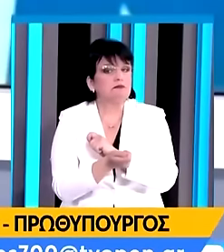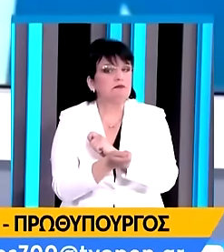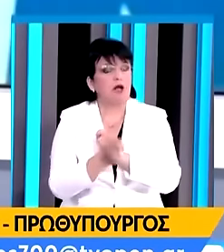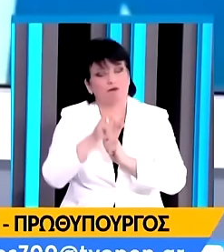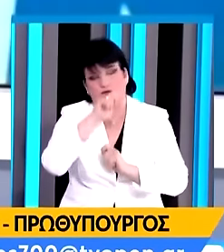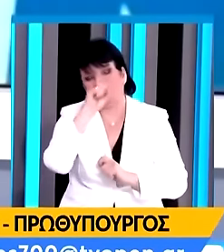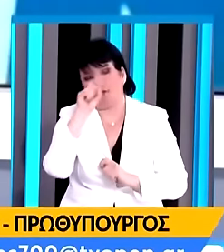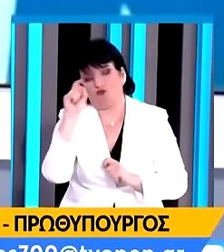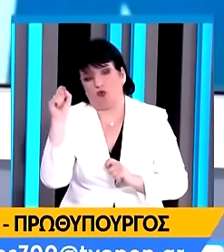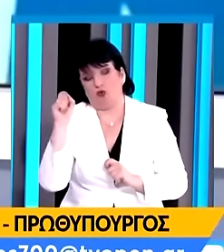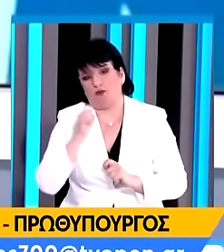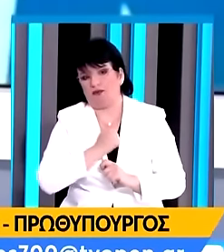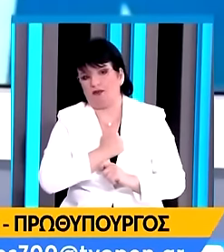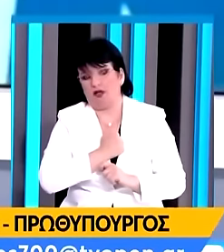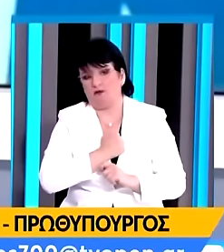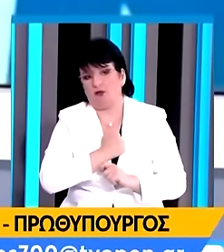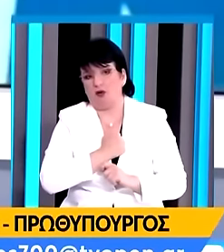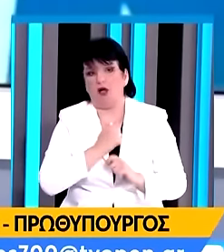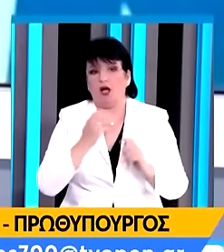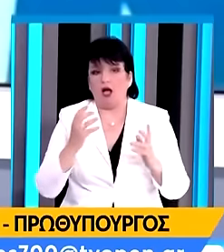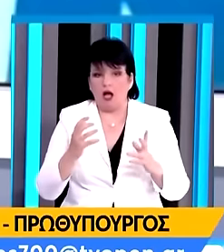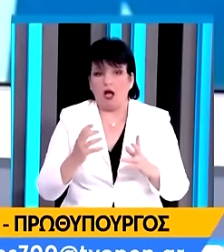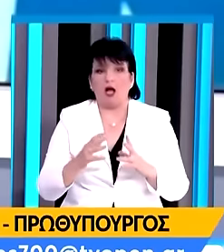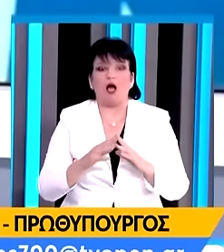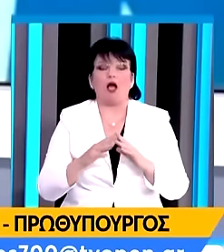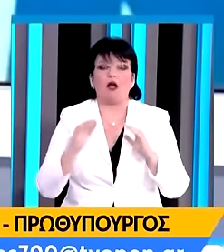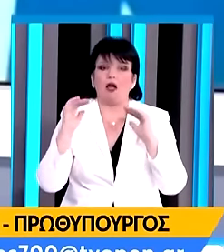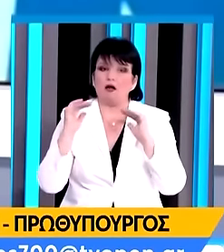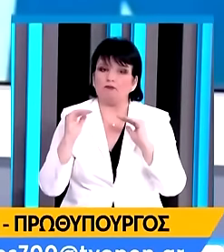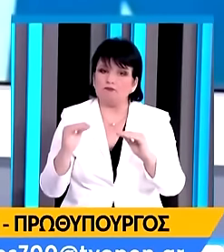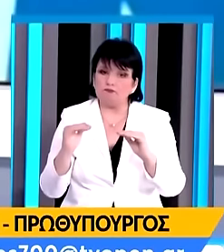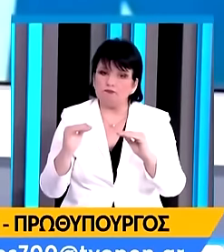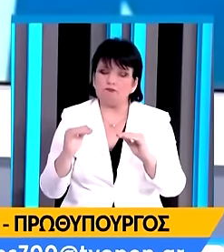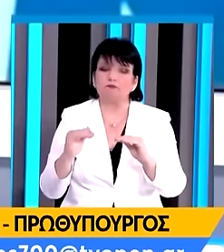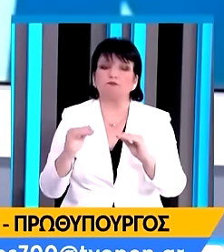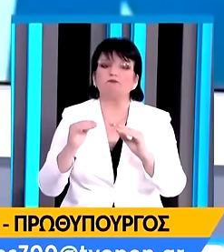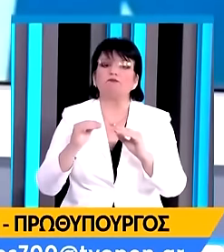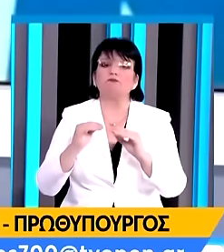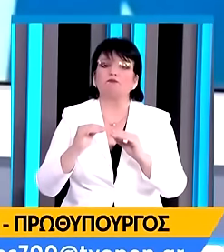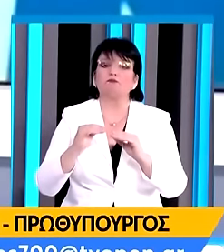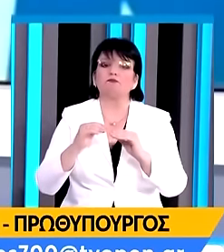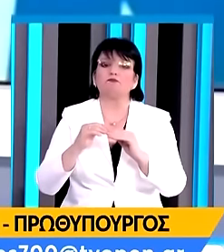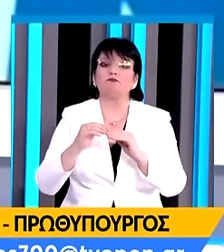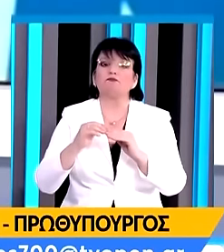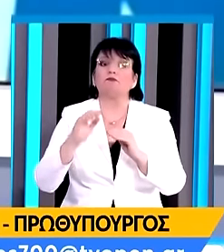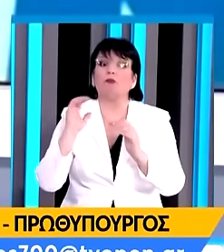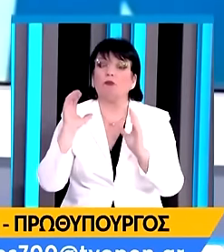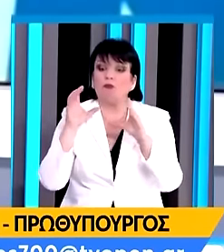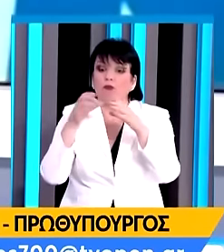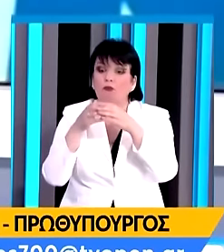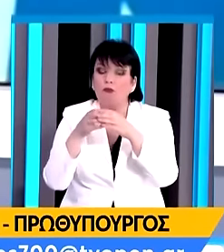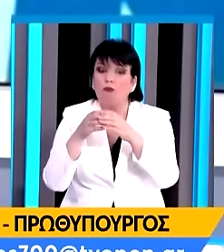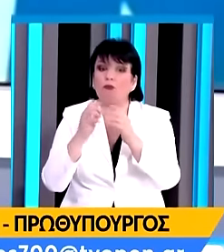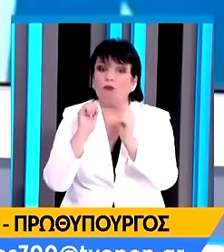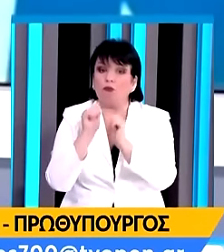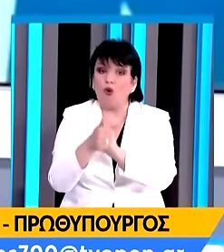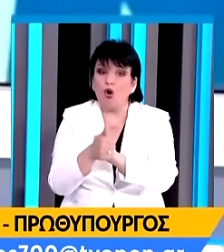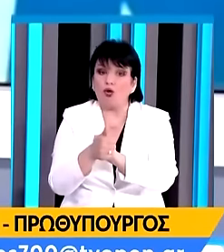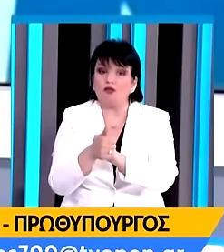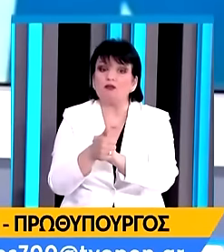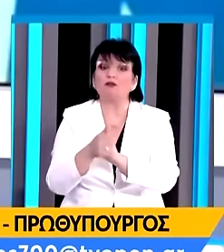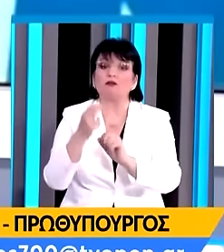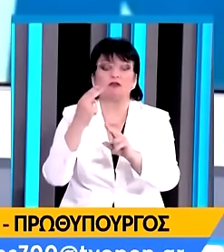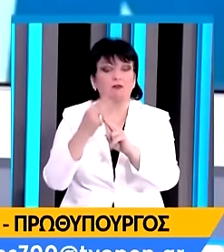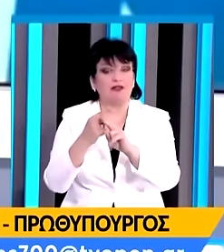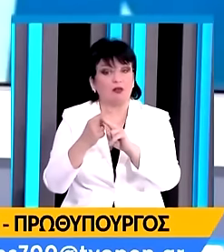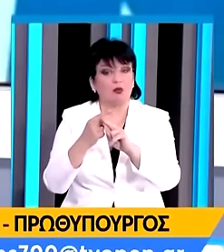θεωρώ δύσκολο. Όμως η διατήρηση των ανοιχτών διαλόγων από μόνη της έχει μία μεγάλη αξία,